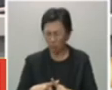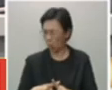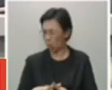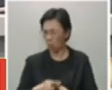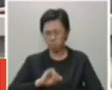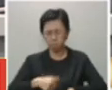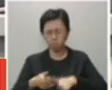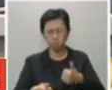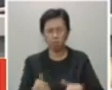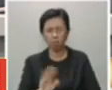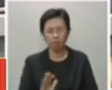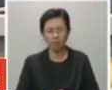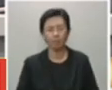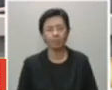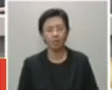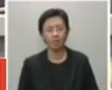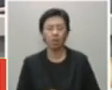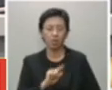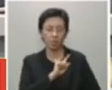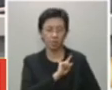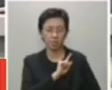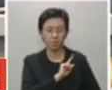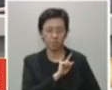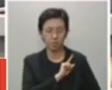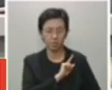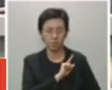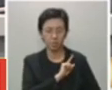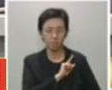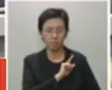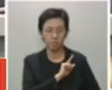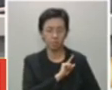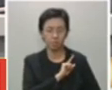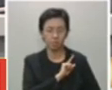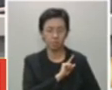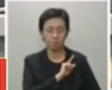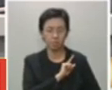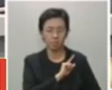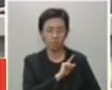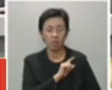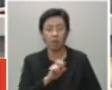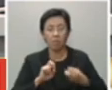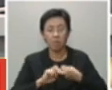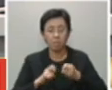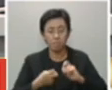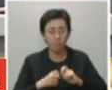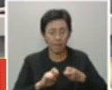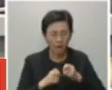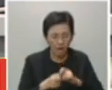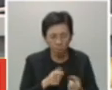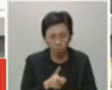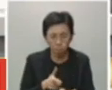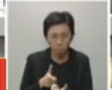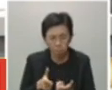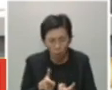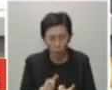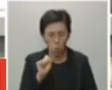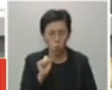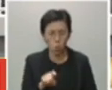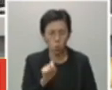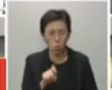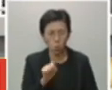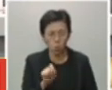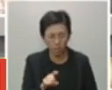คือความรับผิดชอบเมื่อเกิดสถานการณ์เกิดเหตุฉุกเฉิน